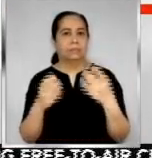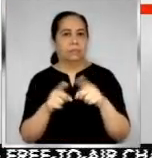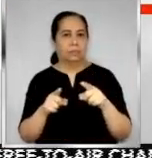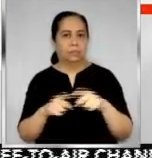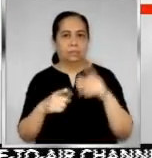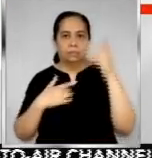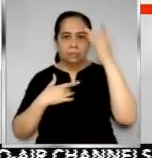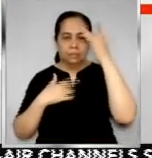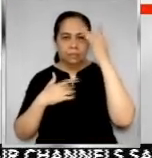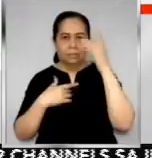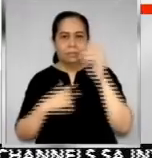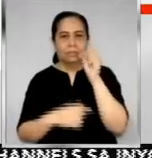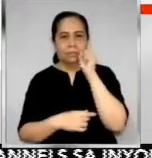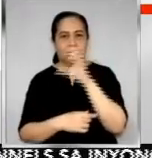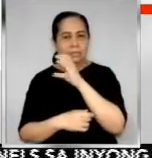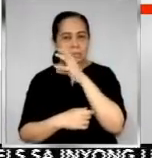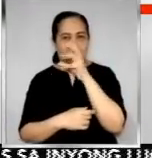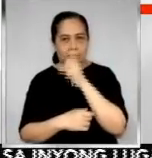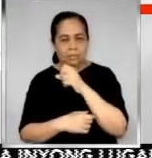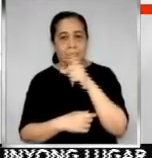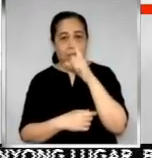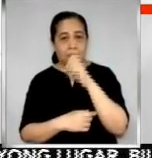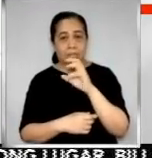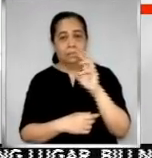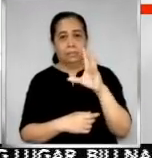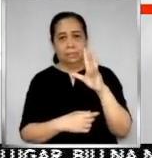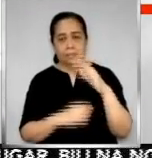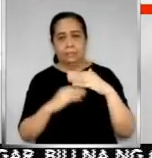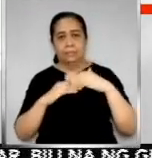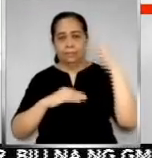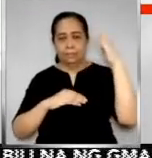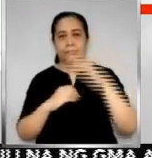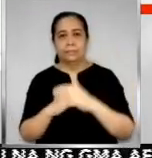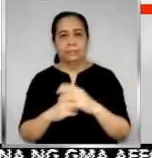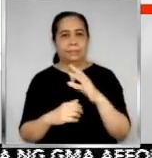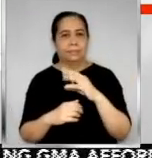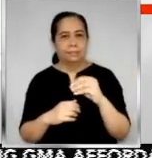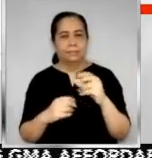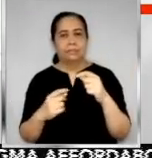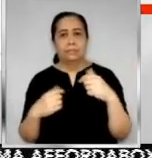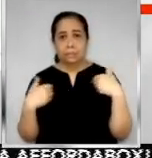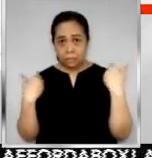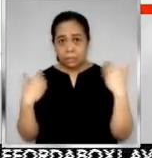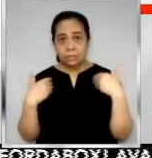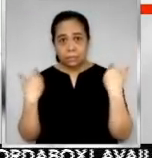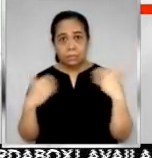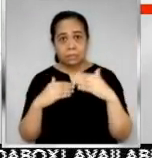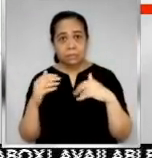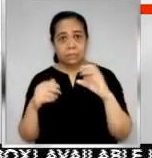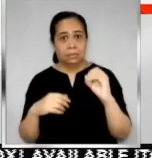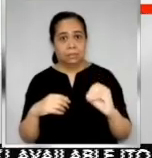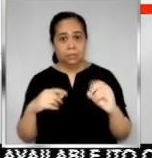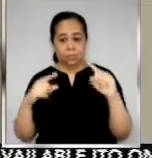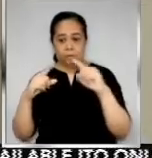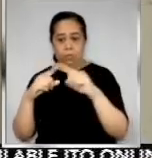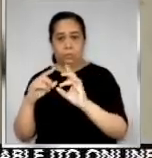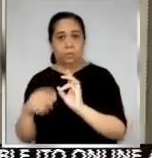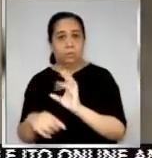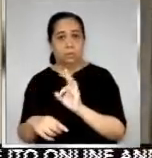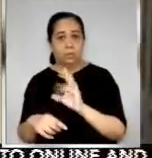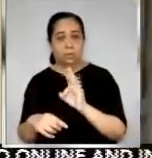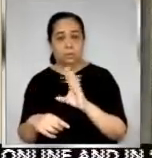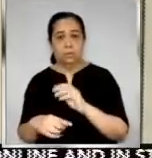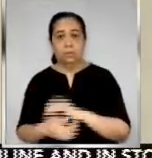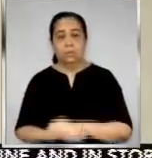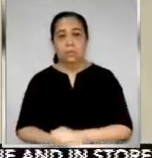senior citizen na nasa edad 65 pataas at mga minor de edad mula 0 hanggang 17 years old. Ngayong